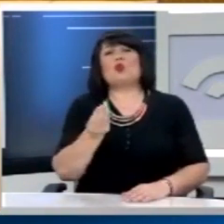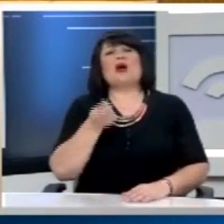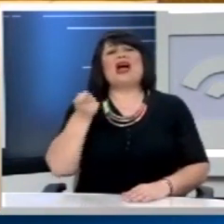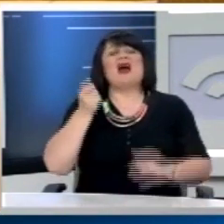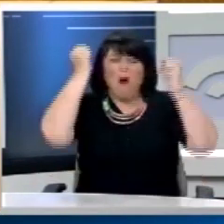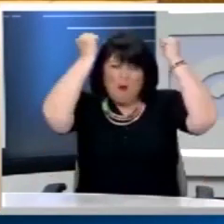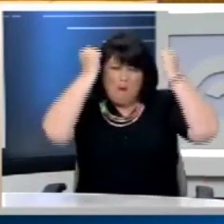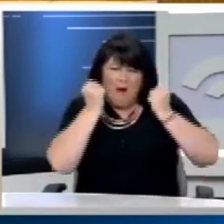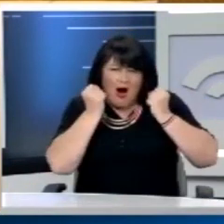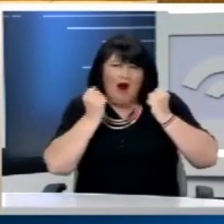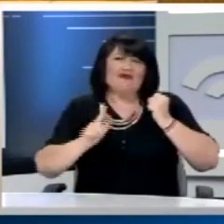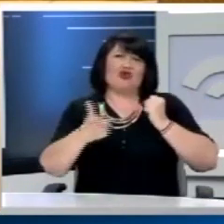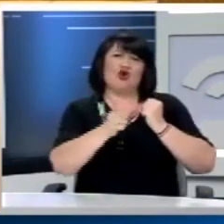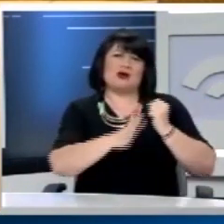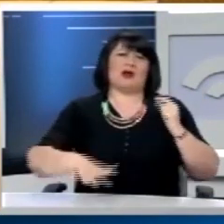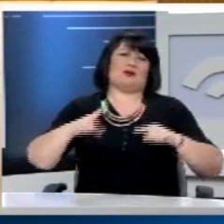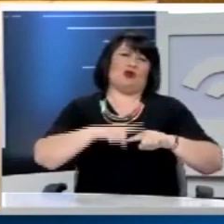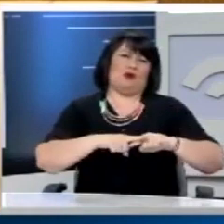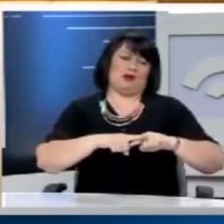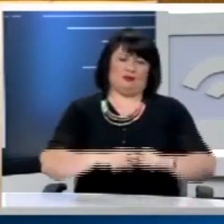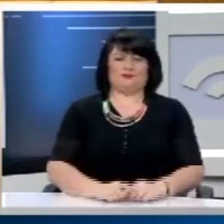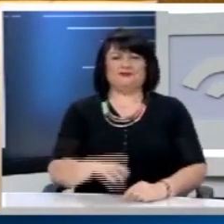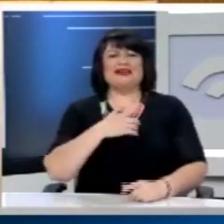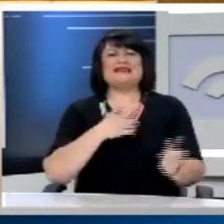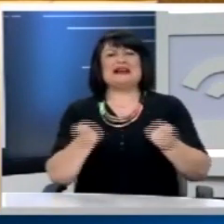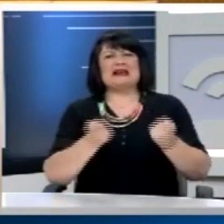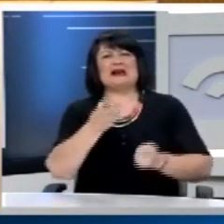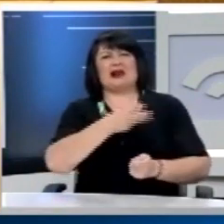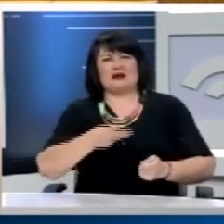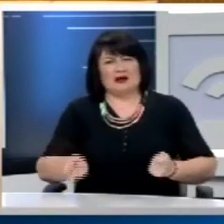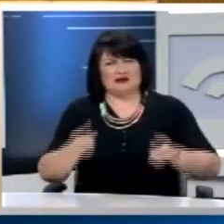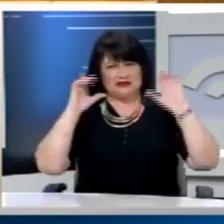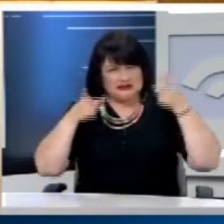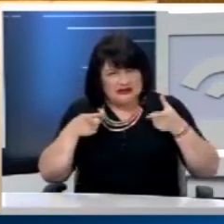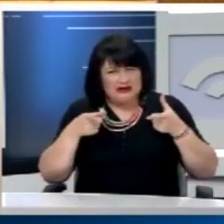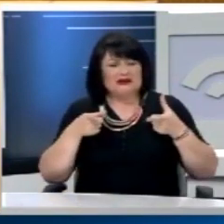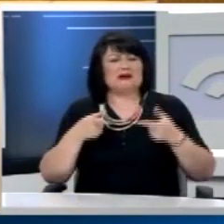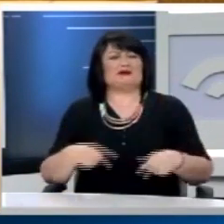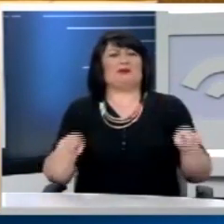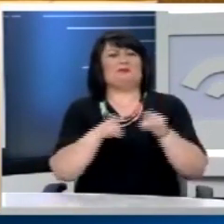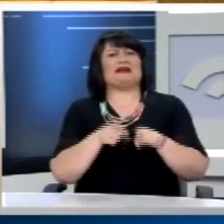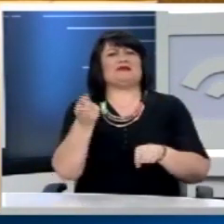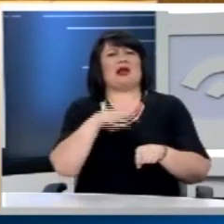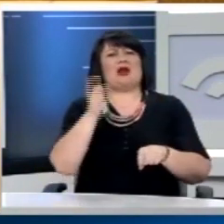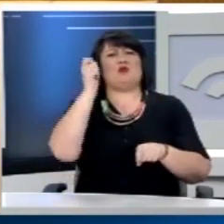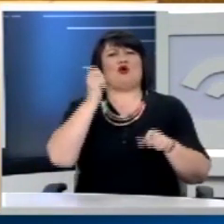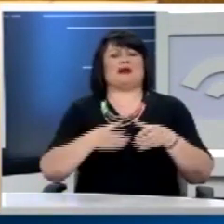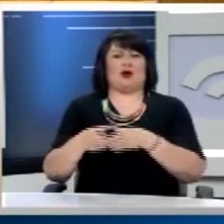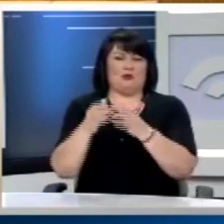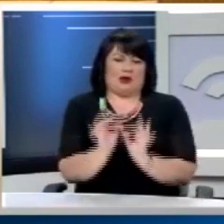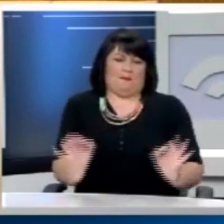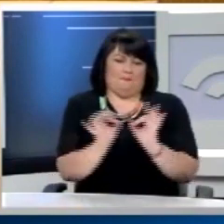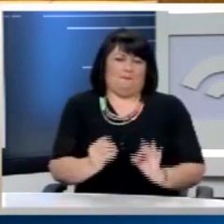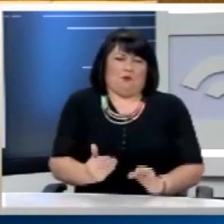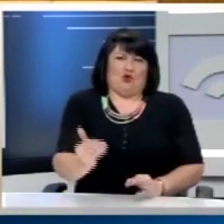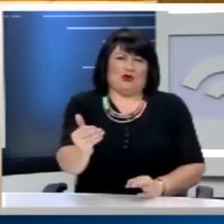λαό. Αυτή τη στρατηγική έχουν ο ΣΥΡΙΖΑ, η Νέα Δημοκρατία, μαζί με άλλα κόμματα που ετοιμάζονται